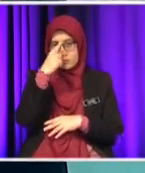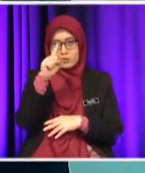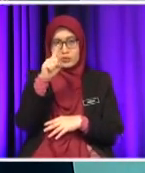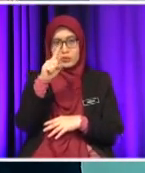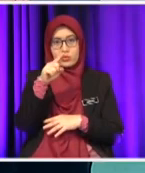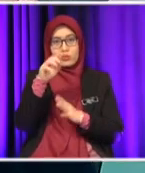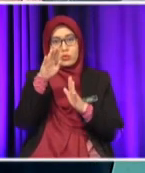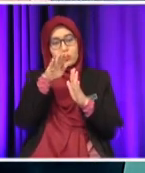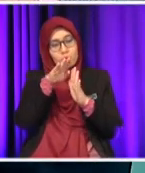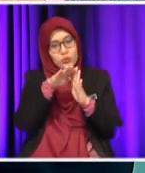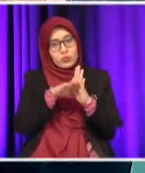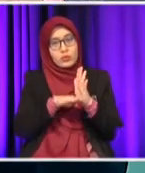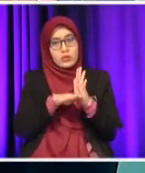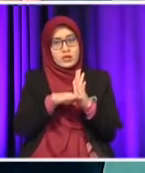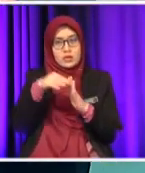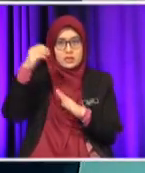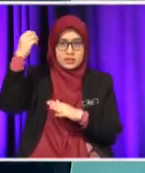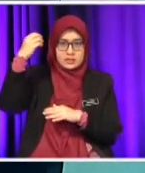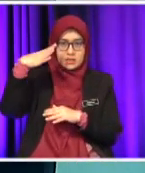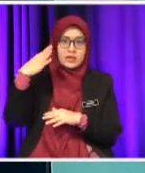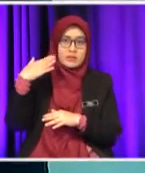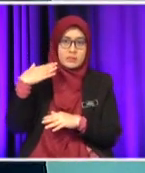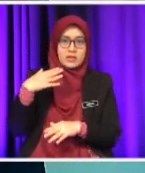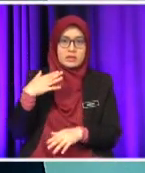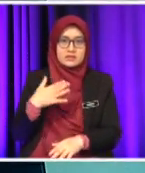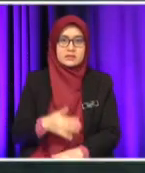soalnya dan 3 markas